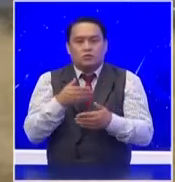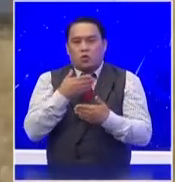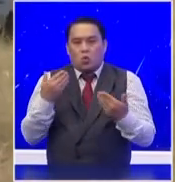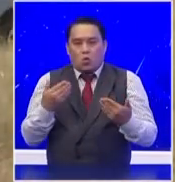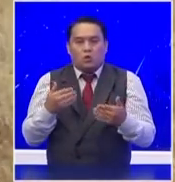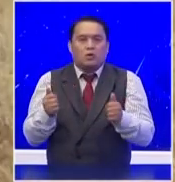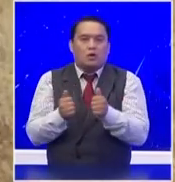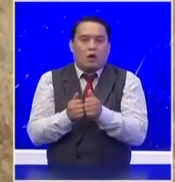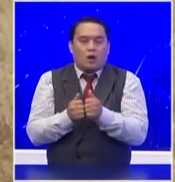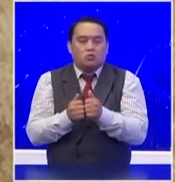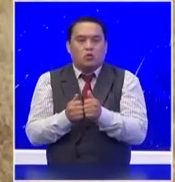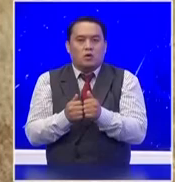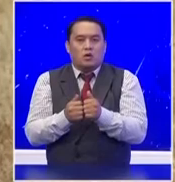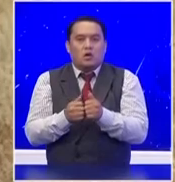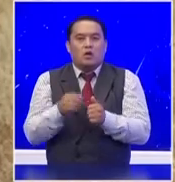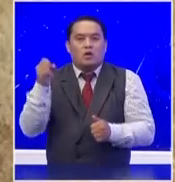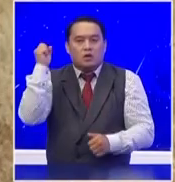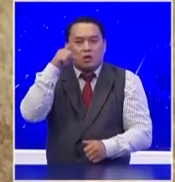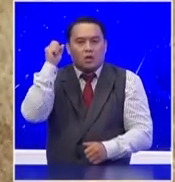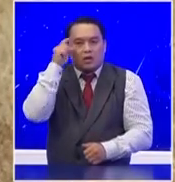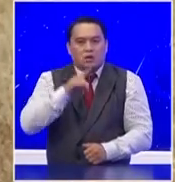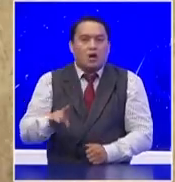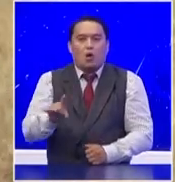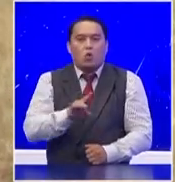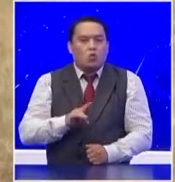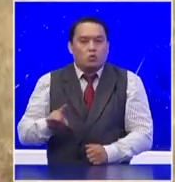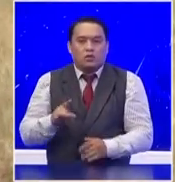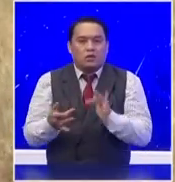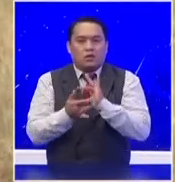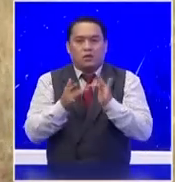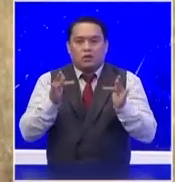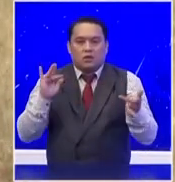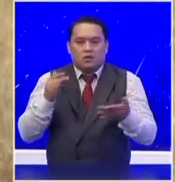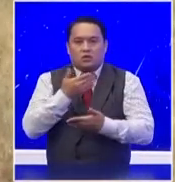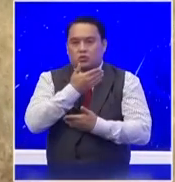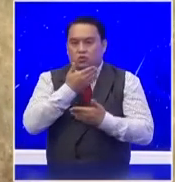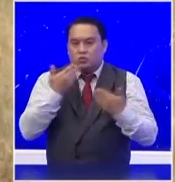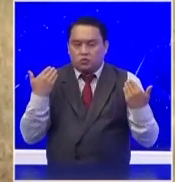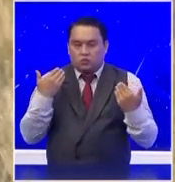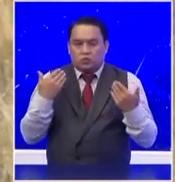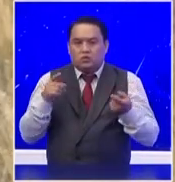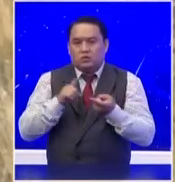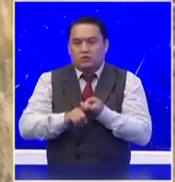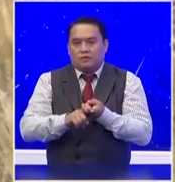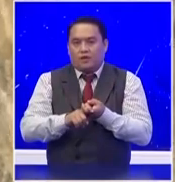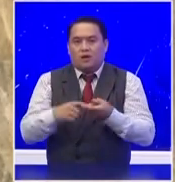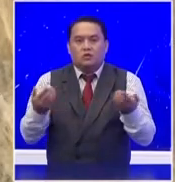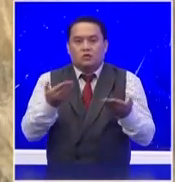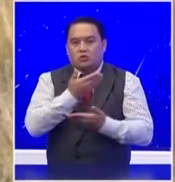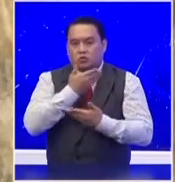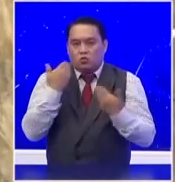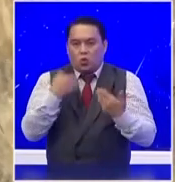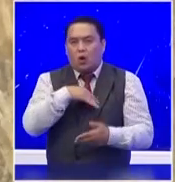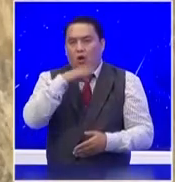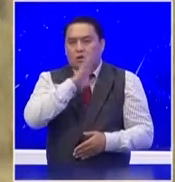орталығының іргесінде демесеңіз, Ескелді аудандағы бұл елді мекенде интернет жоқ. Тіпті байланыс орнату мүмкін емес. Ата-аналар